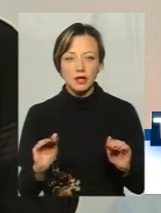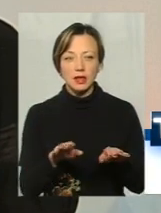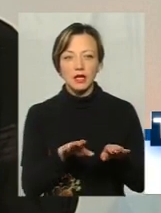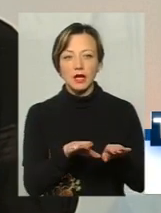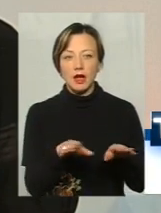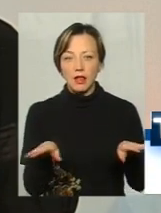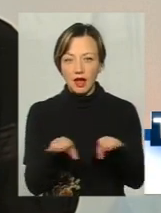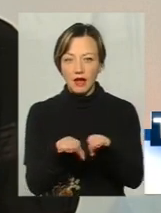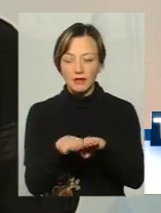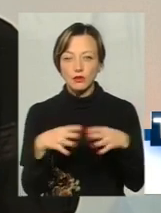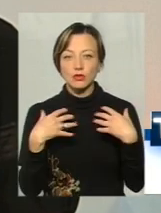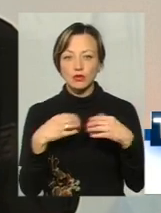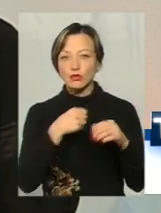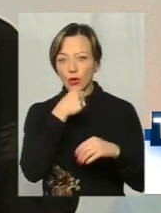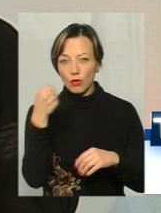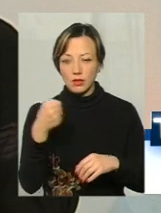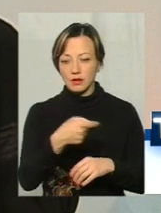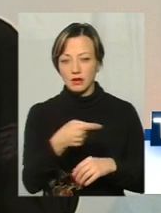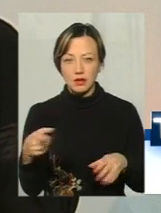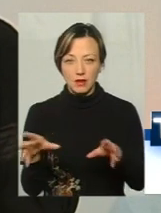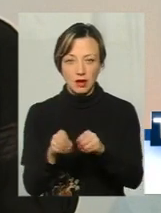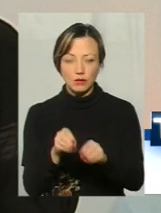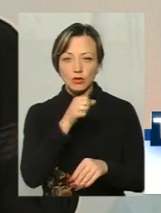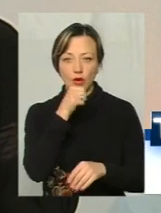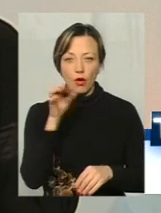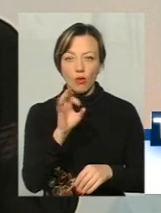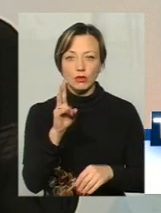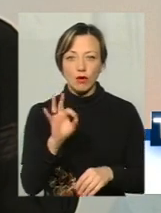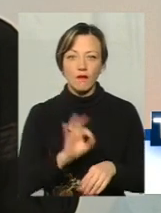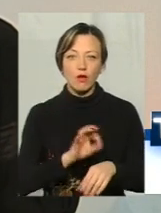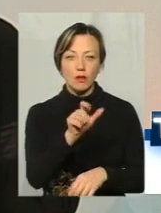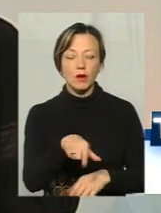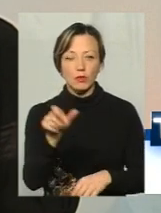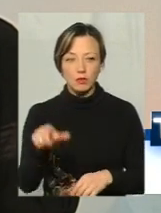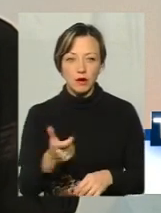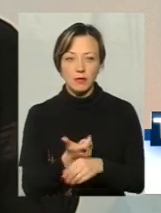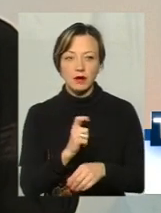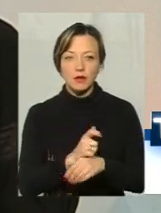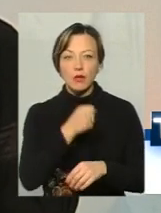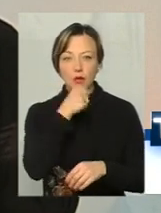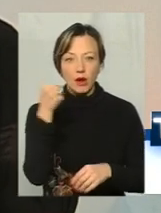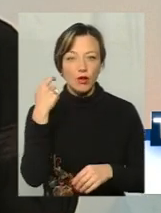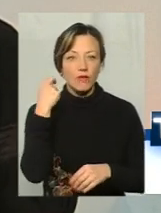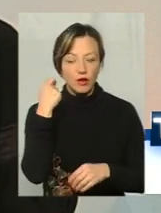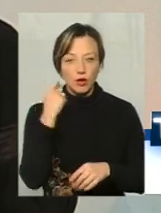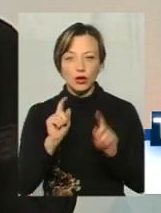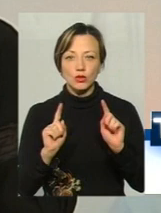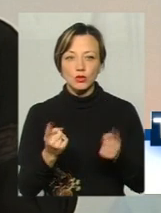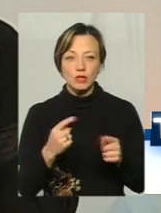з дорослими? Вони знаходяться на одному поверсі з дорослими онкохворими людьми, переважно похилого віку. І